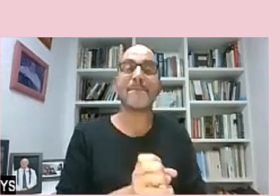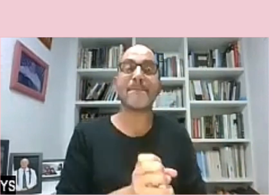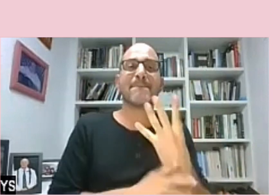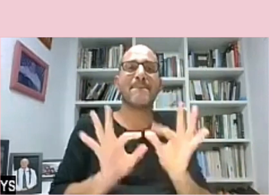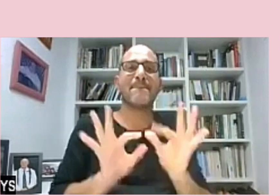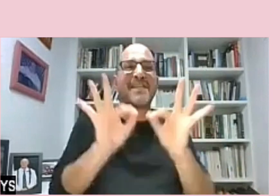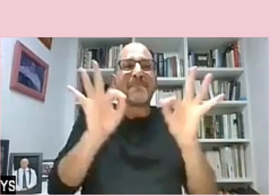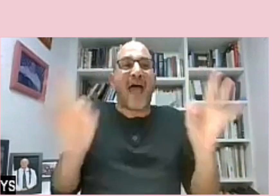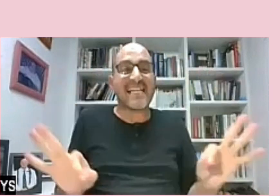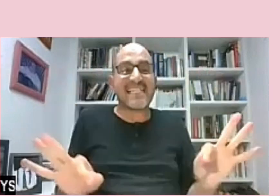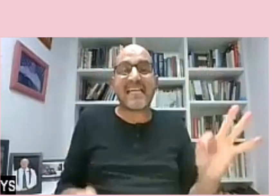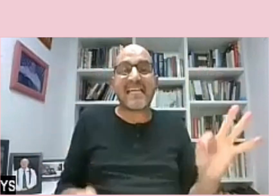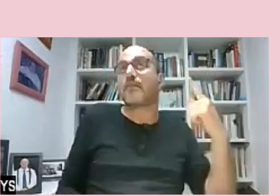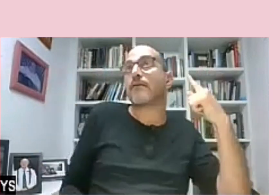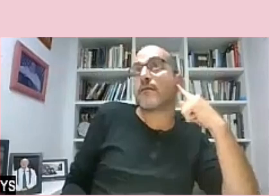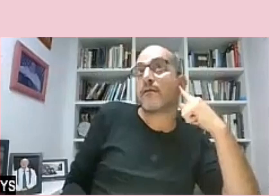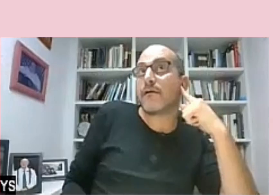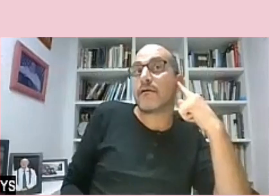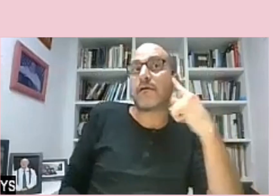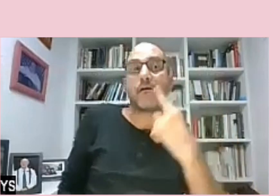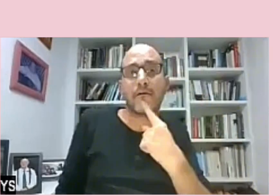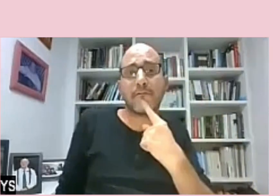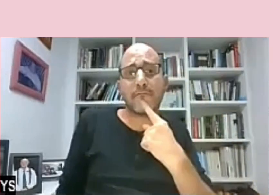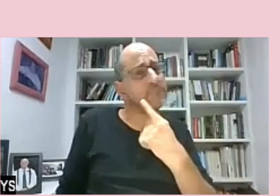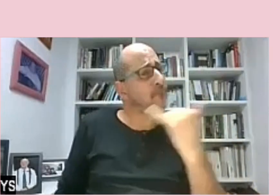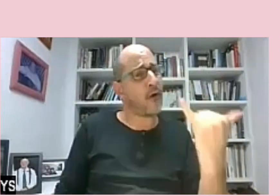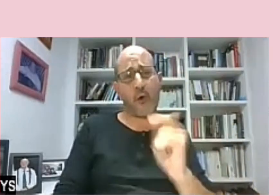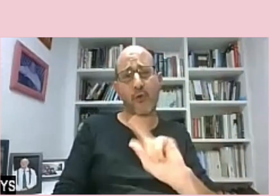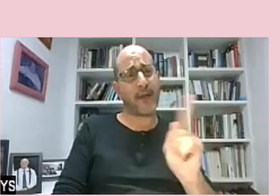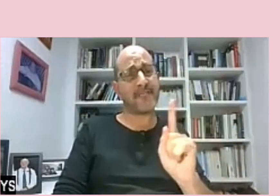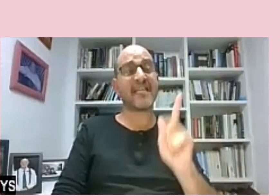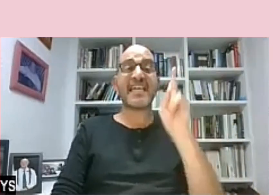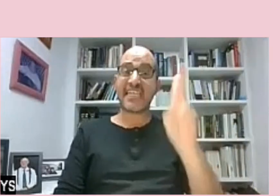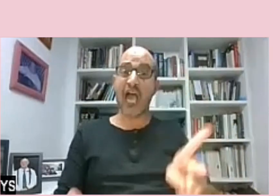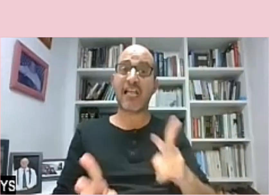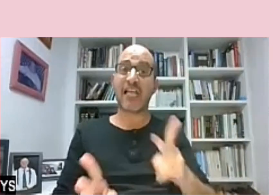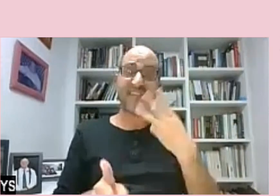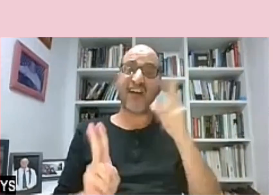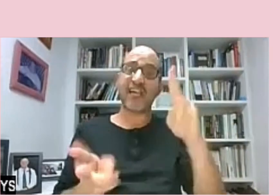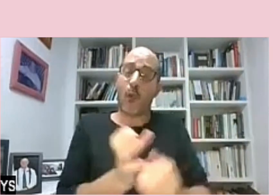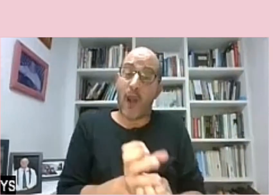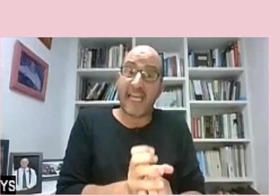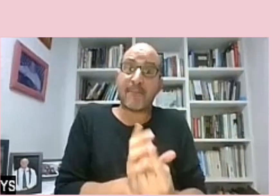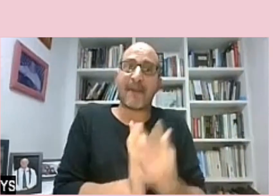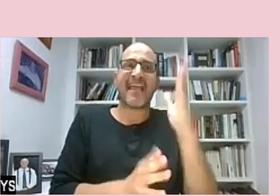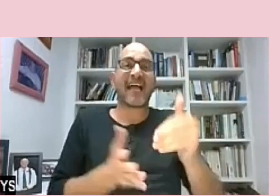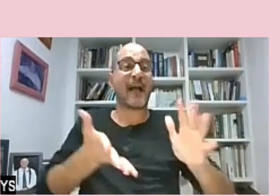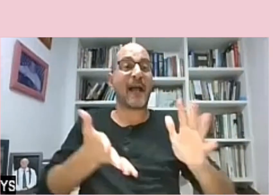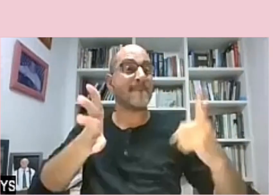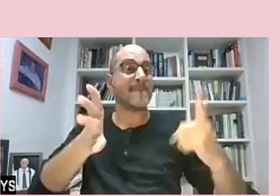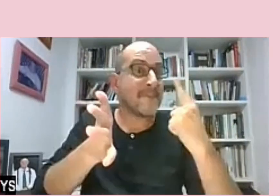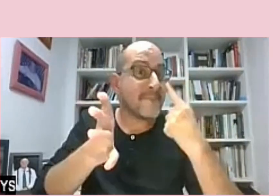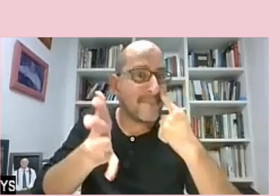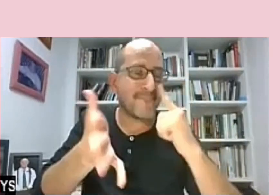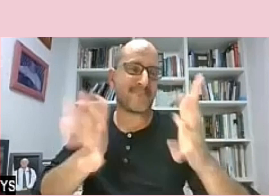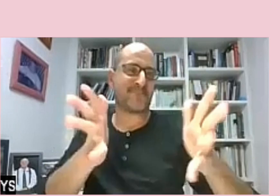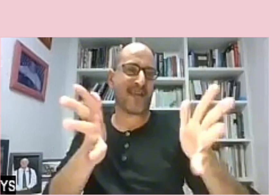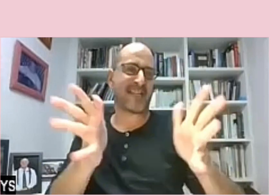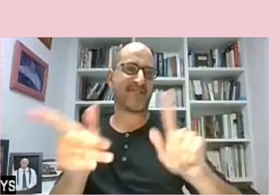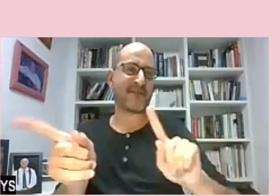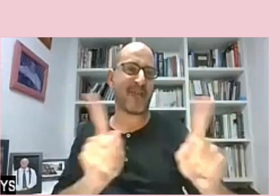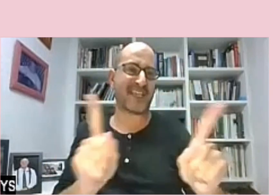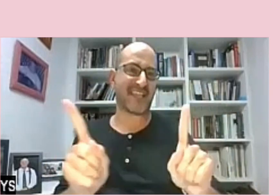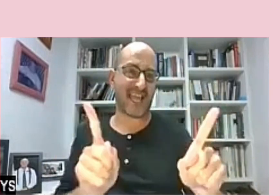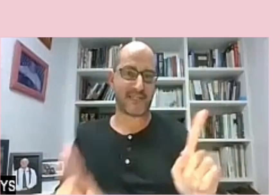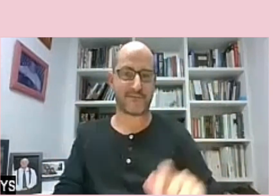חושבים שהשפה מתפרצת מהשמיעה או מהדיבור, אבל שפה יכולה גם להתקיים